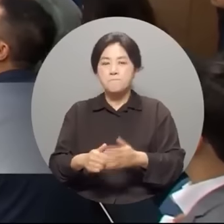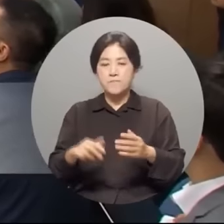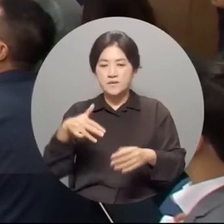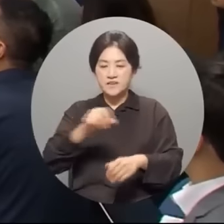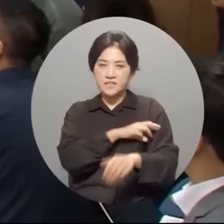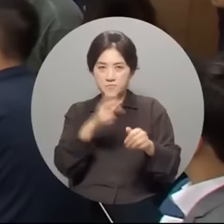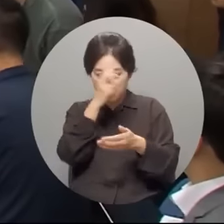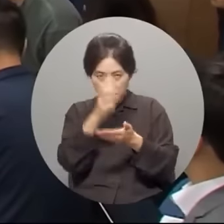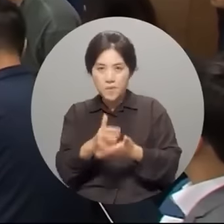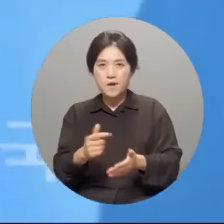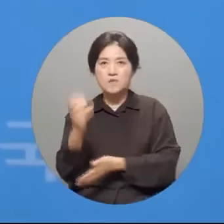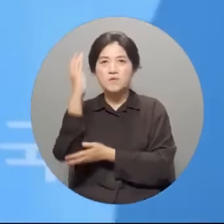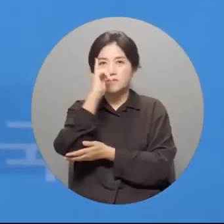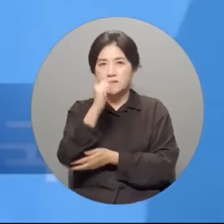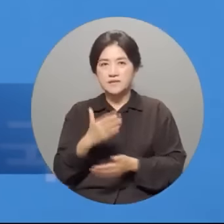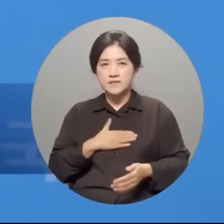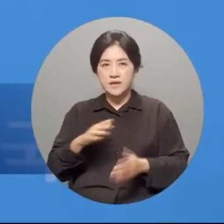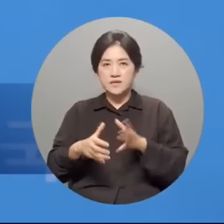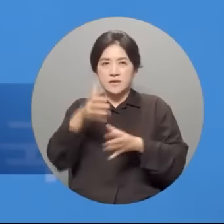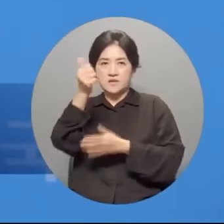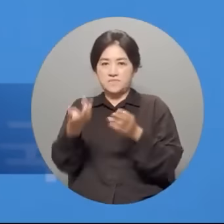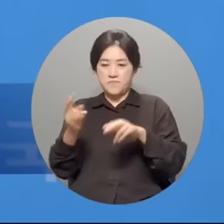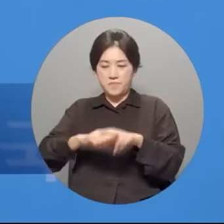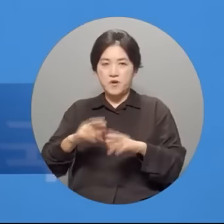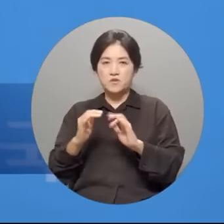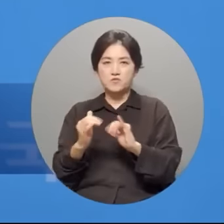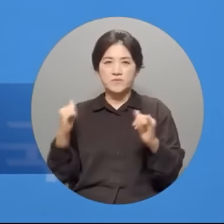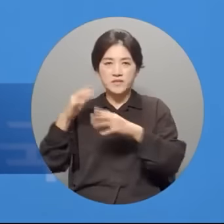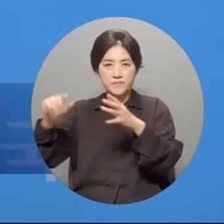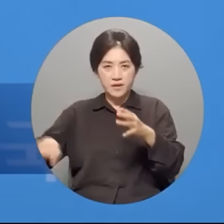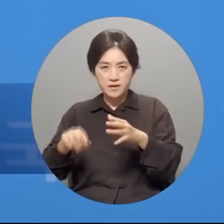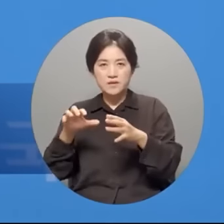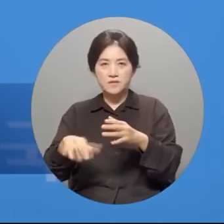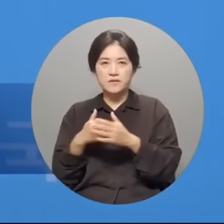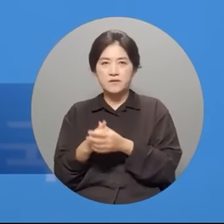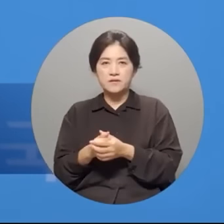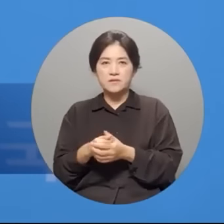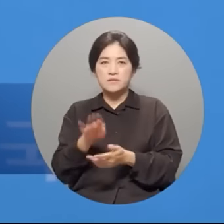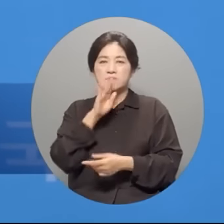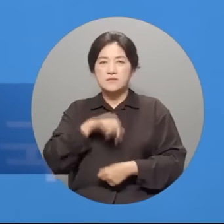강조해온 한동훈 대표. 제가 당대표가 되면 국민의힘에서